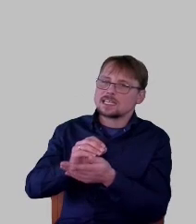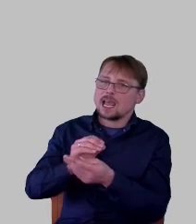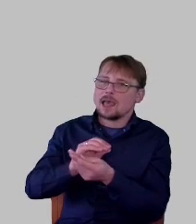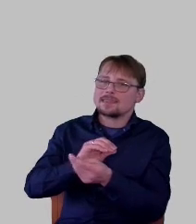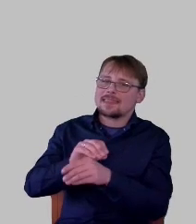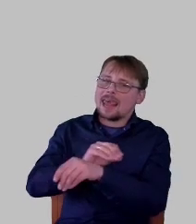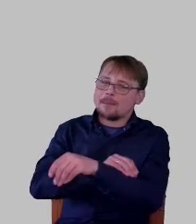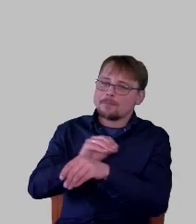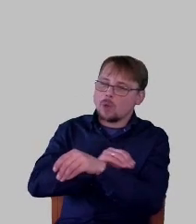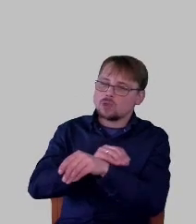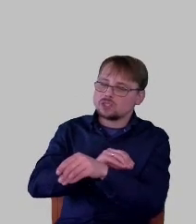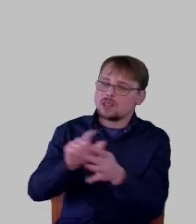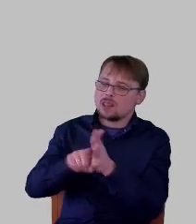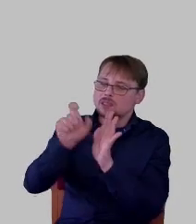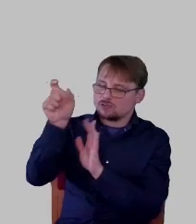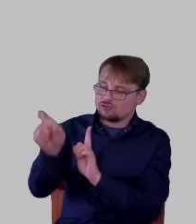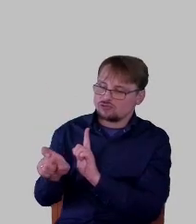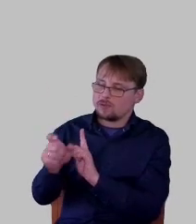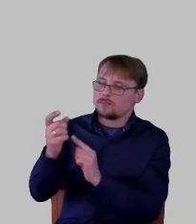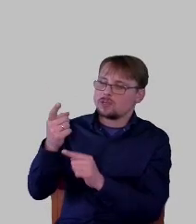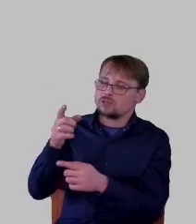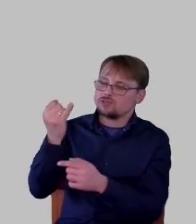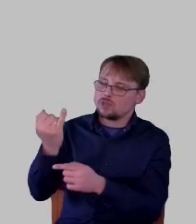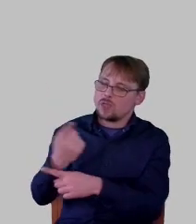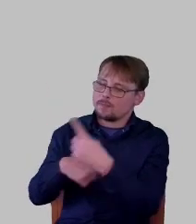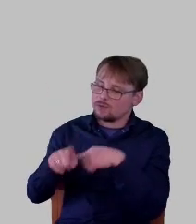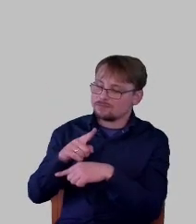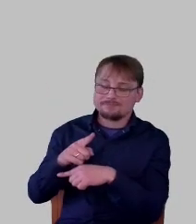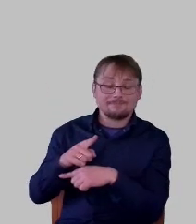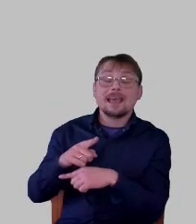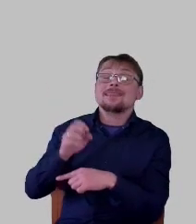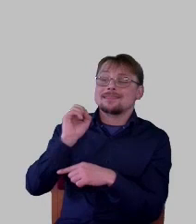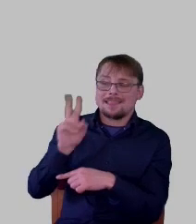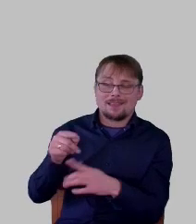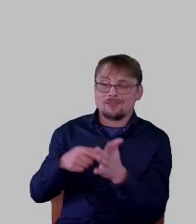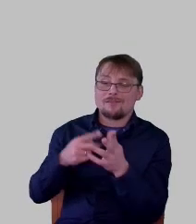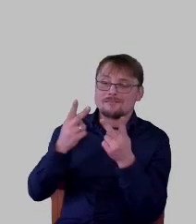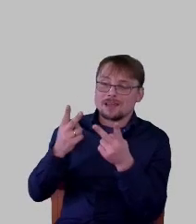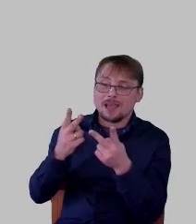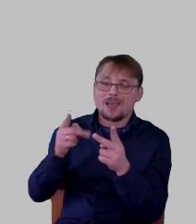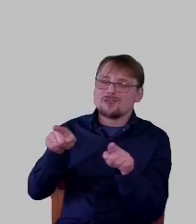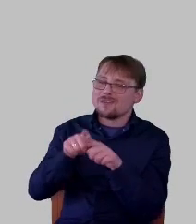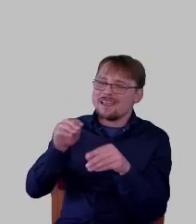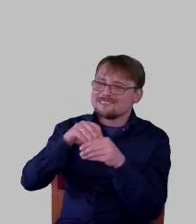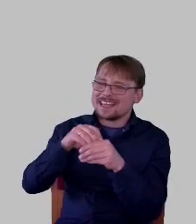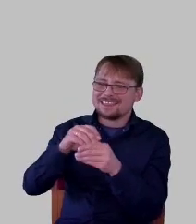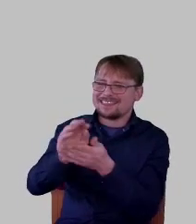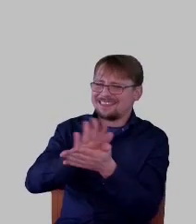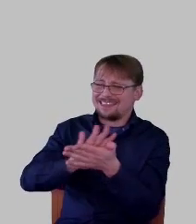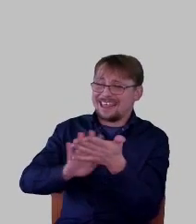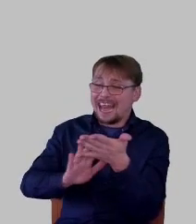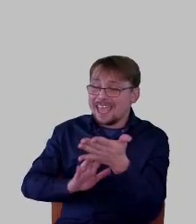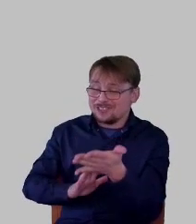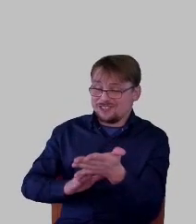w przypadku ucznia z niepełnosprawnością. Tak, to jest istotne, ale bardzo istotne jest to, co się dzieje na tych zajęciach, czemu one służą, co robimy z